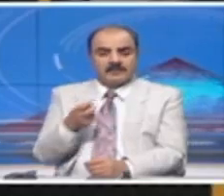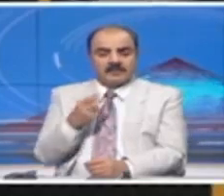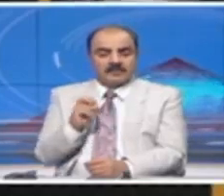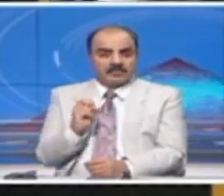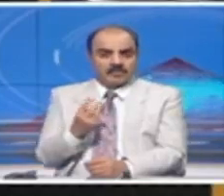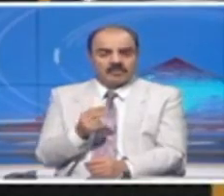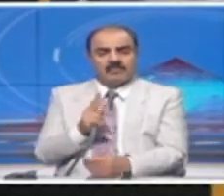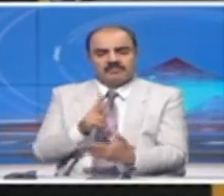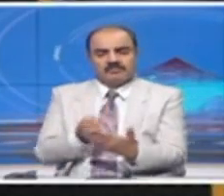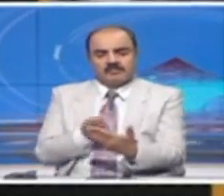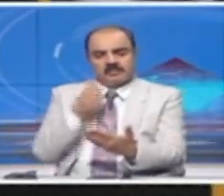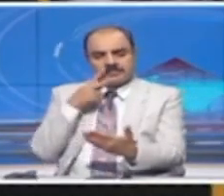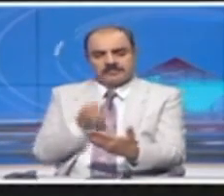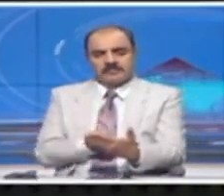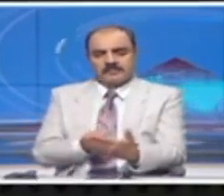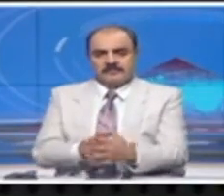64,212 حكم مخالفة.